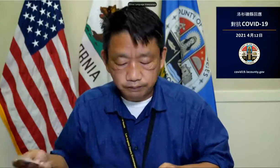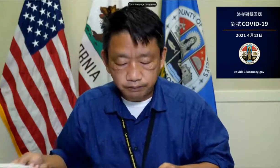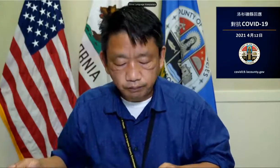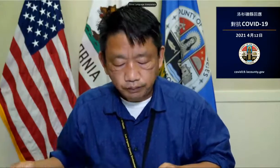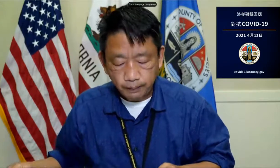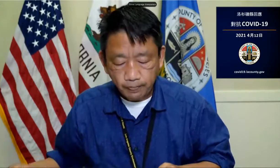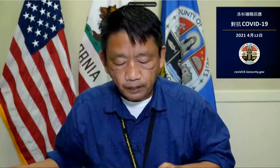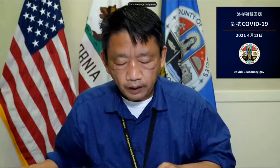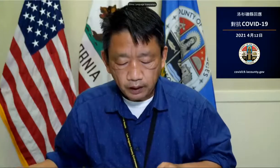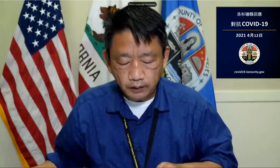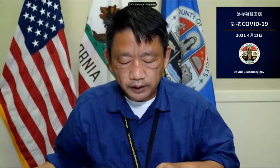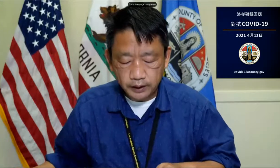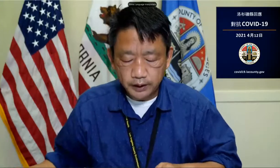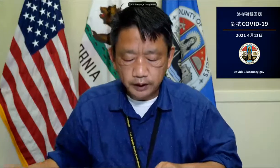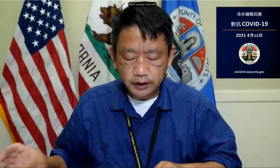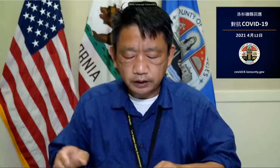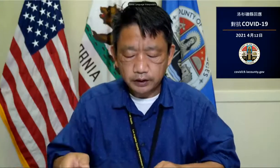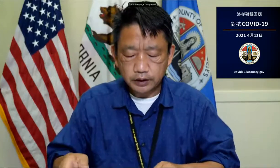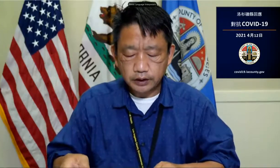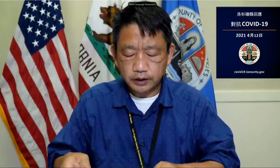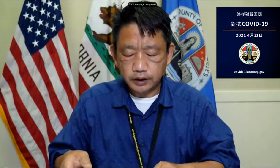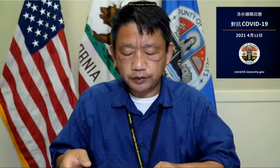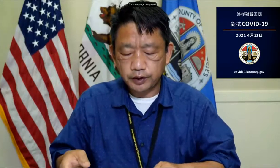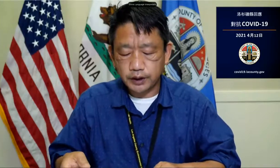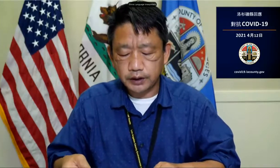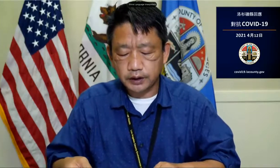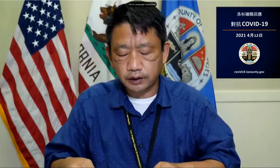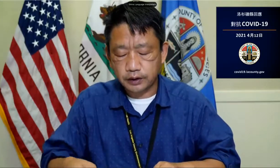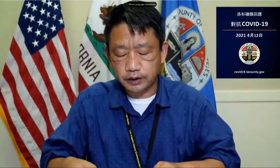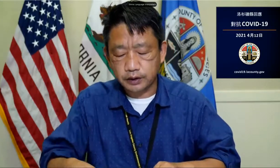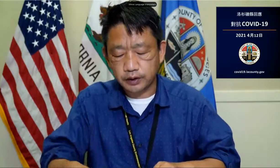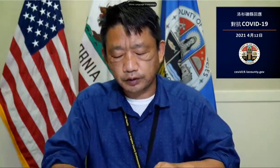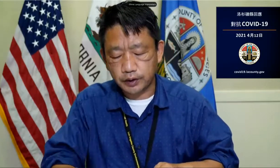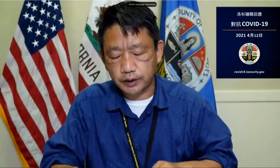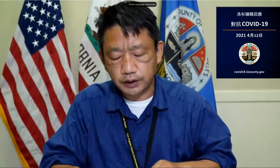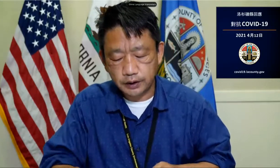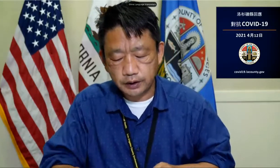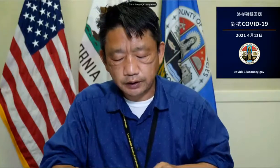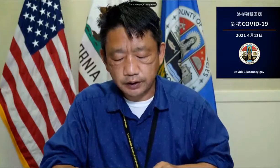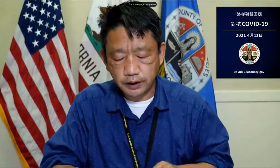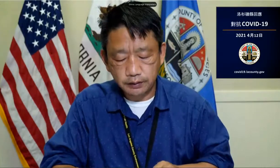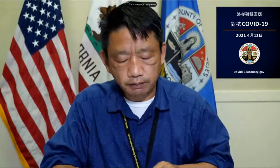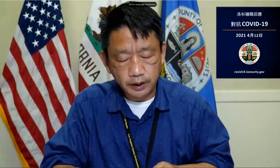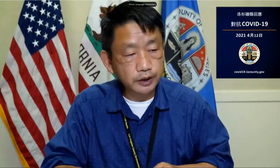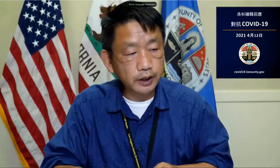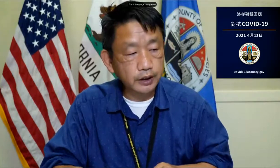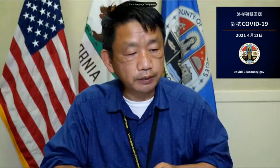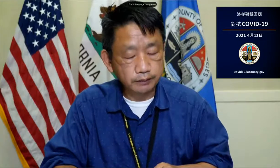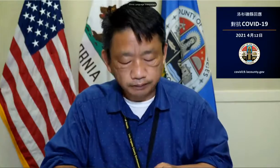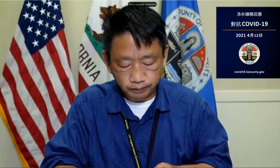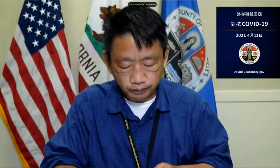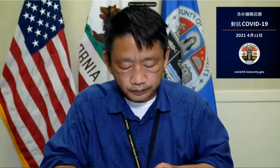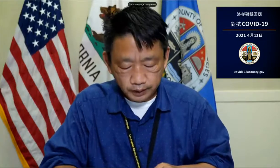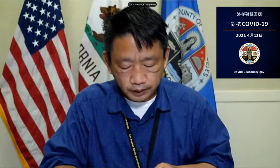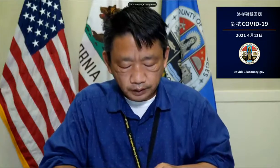病。另外1人年龄介于30到49岁之间，这人没有其他疾病。我